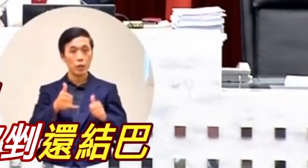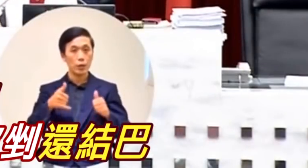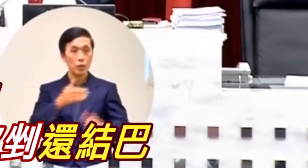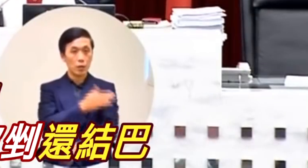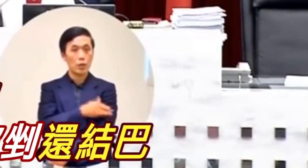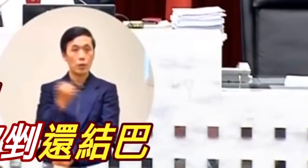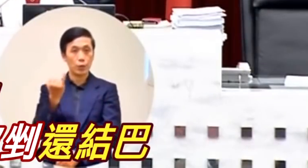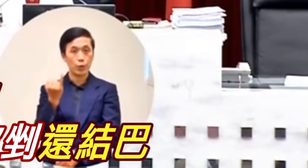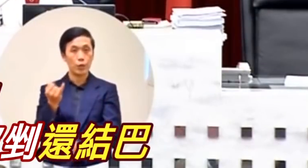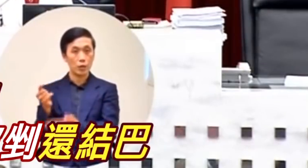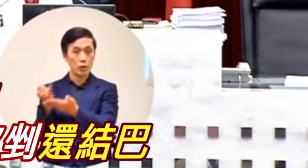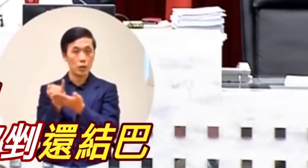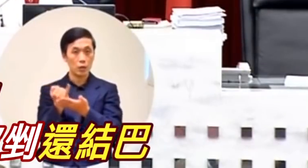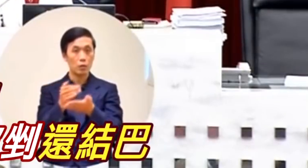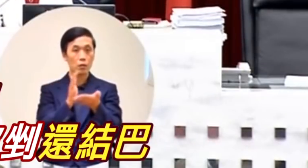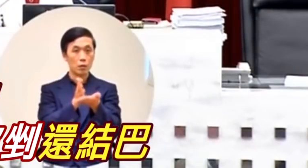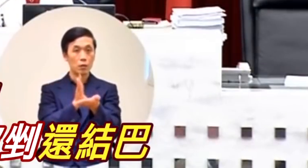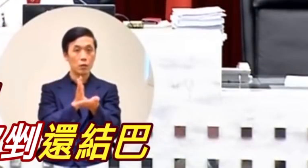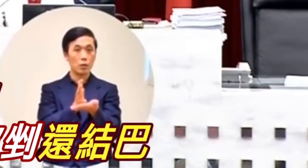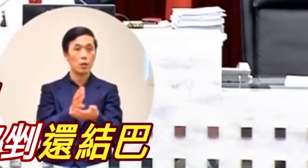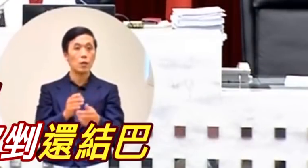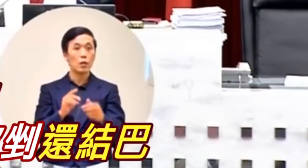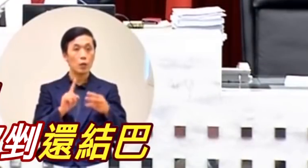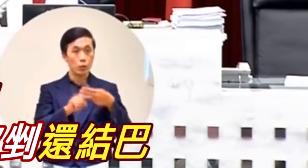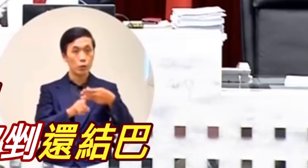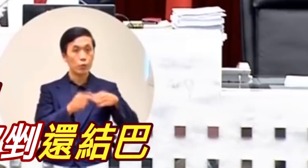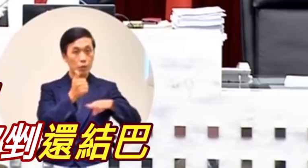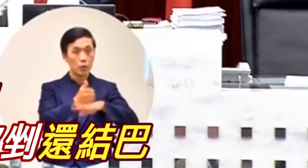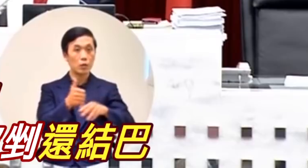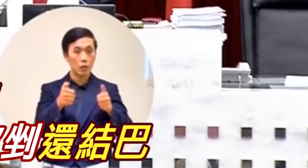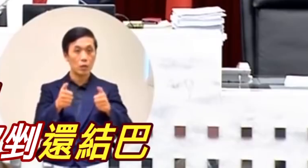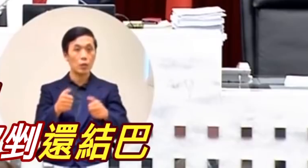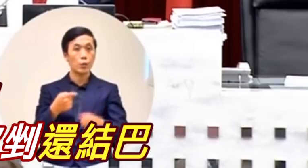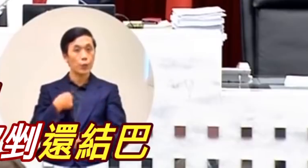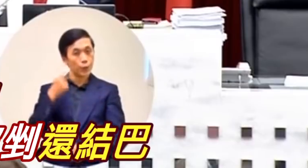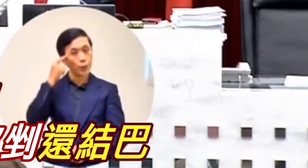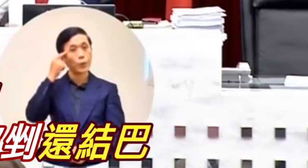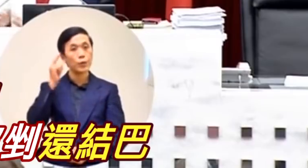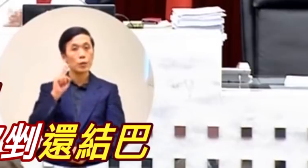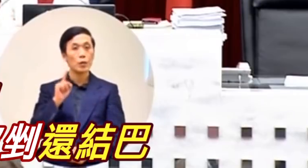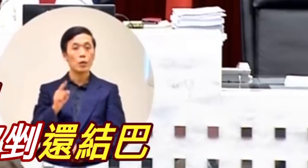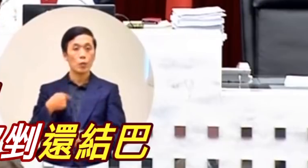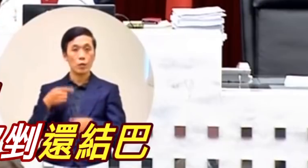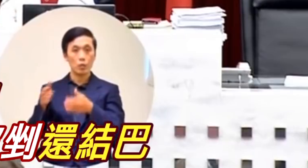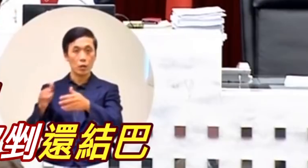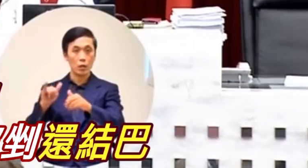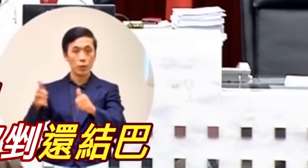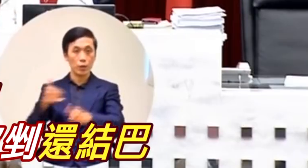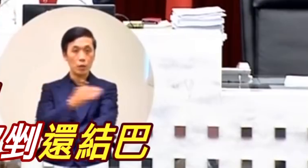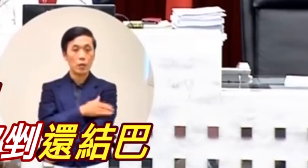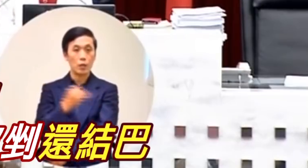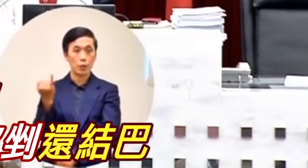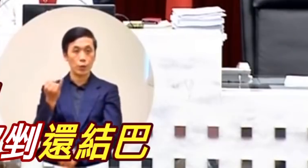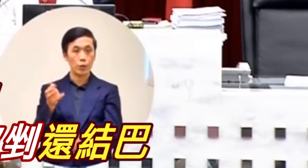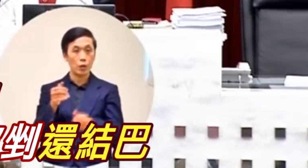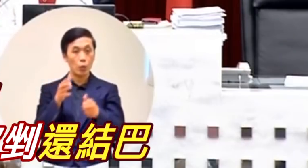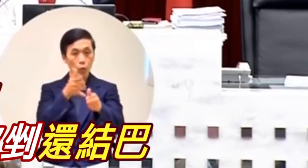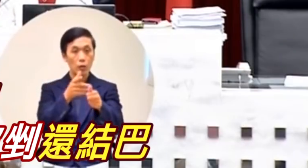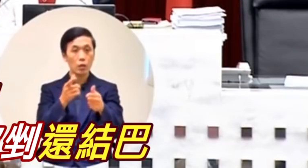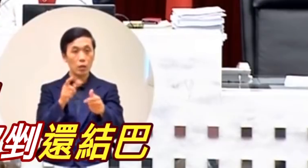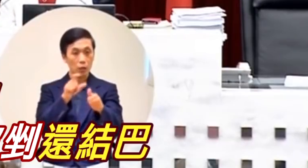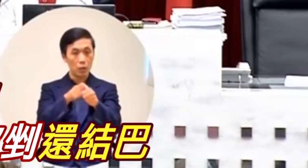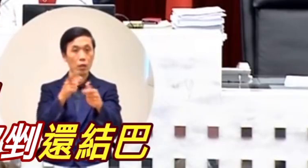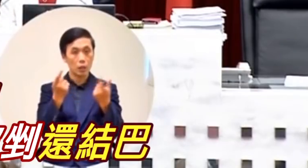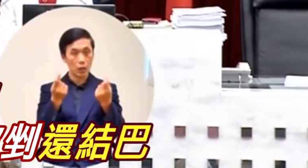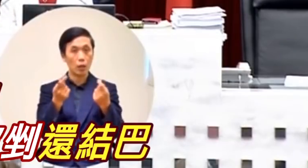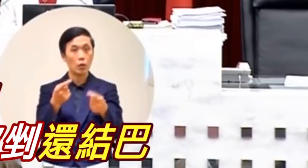言。 好，谢谢主席哈。我想，我跟陈美雅议员的同样一个议题哈，我们就是